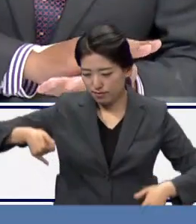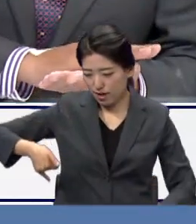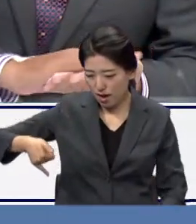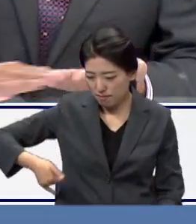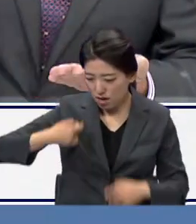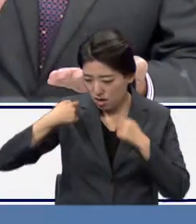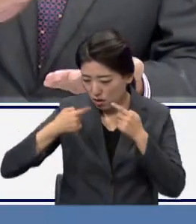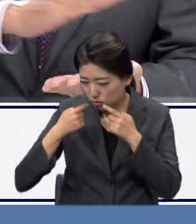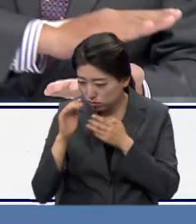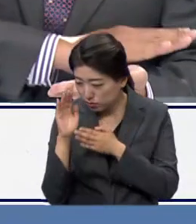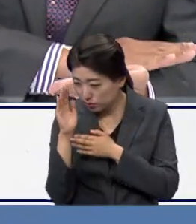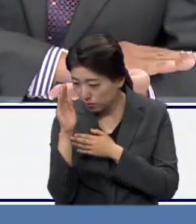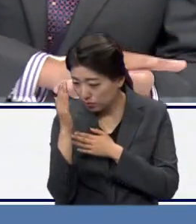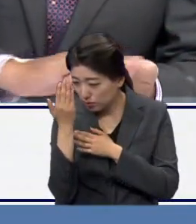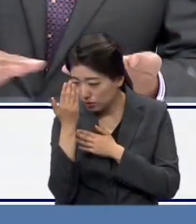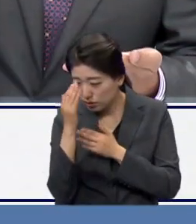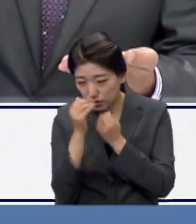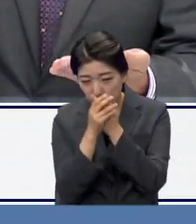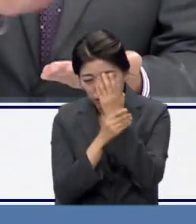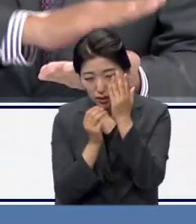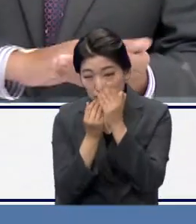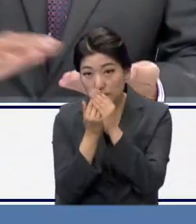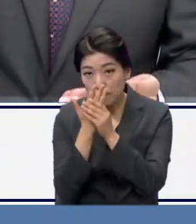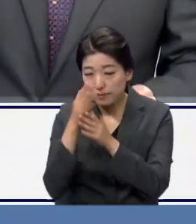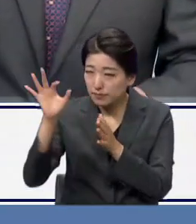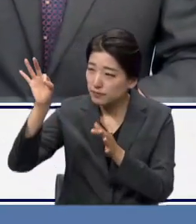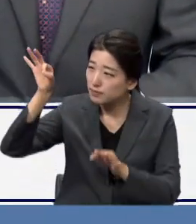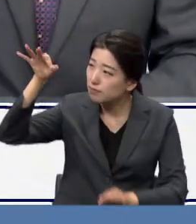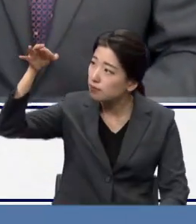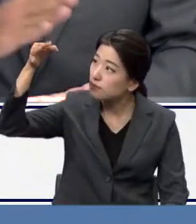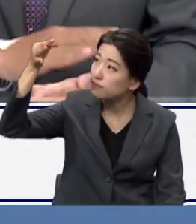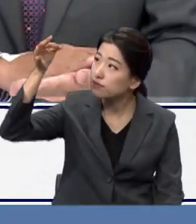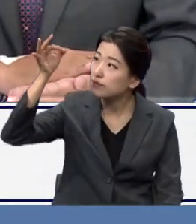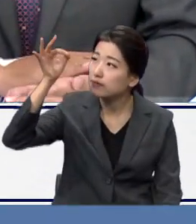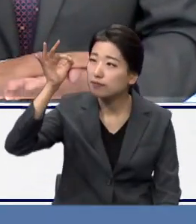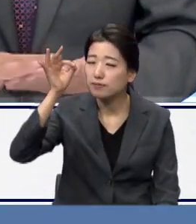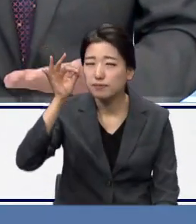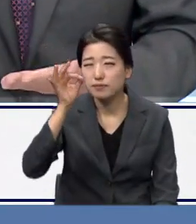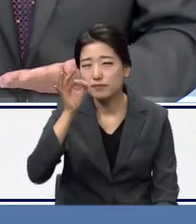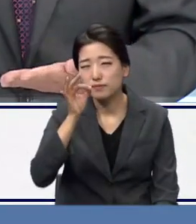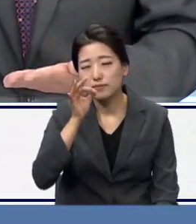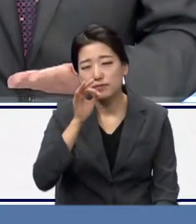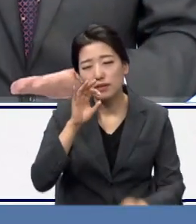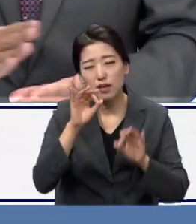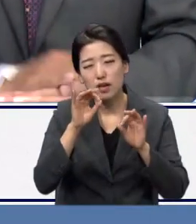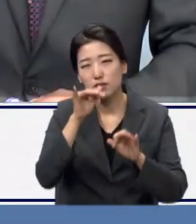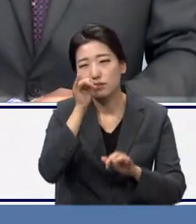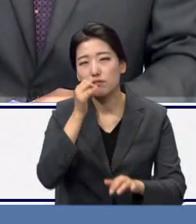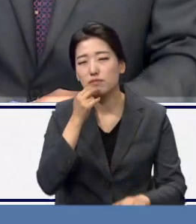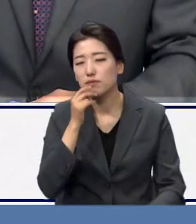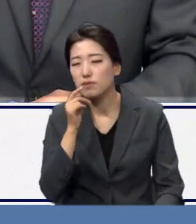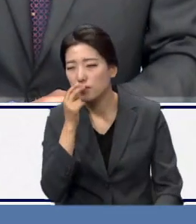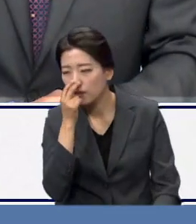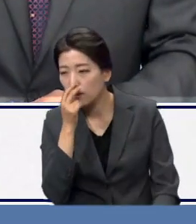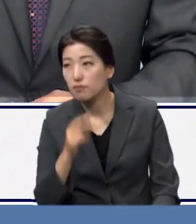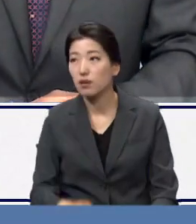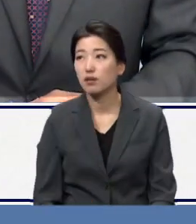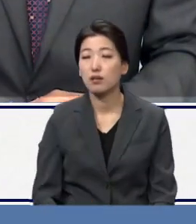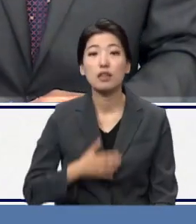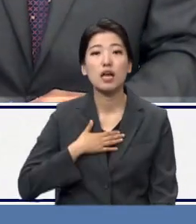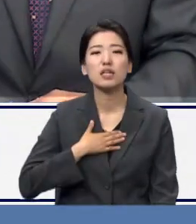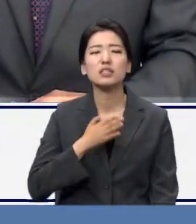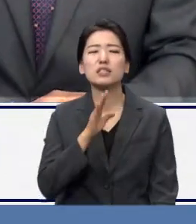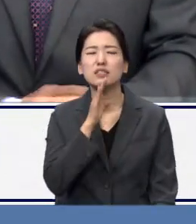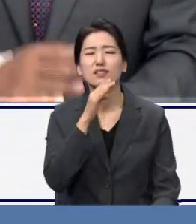종이 한 장까지 그 장가까지 다 이렇게음 훑어보고 혹시 뭐 백세 말에 갔다 오셨잖아요 실제로 그죠 예 그래서